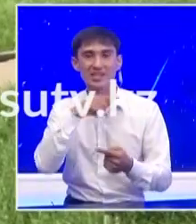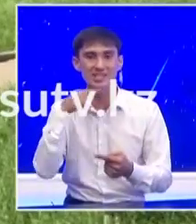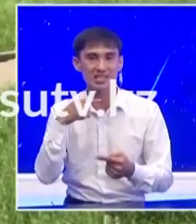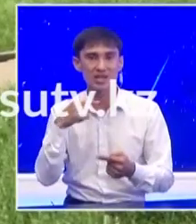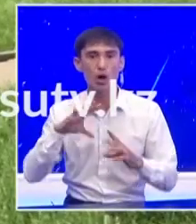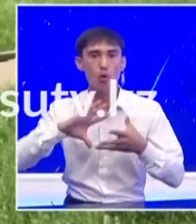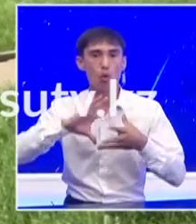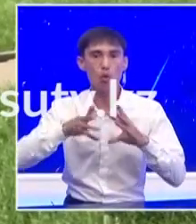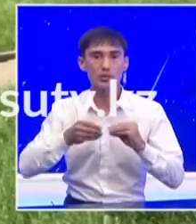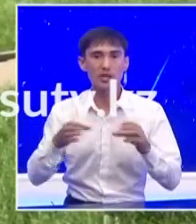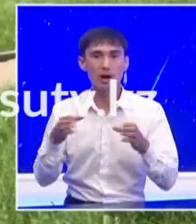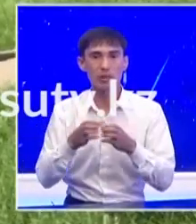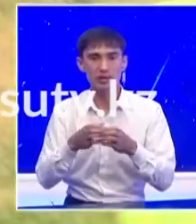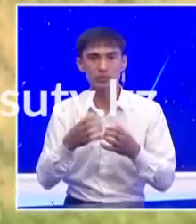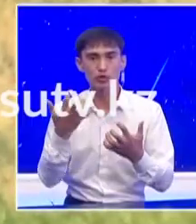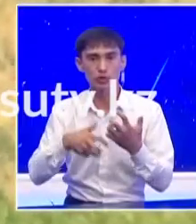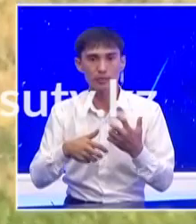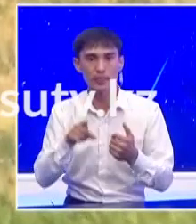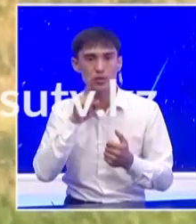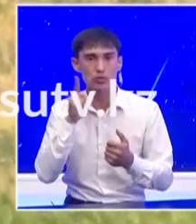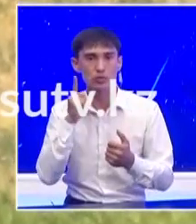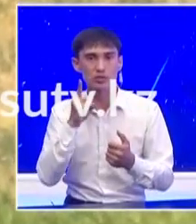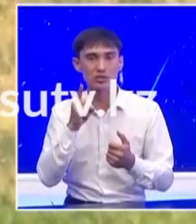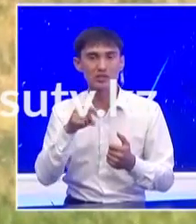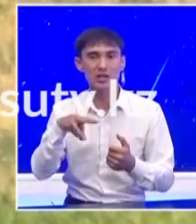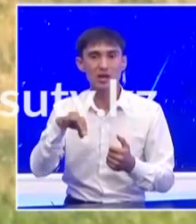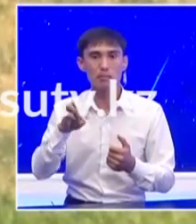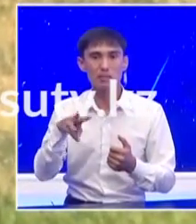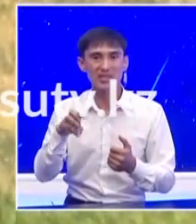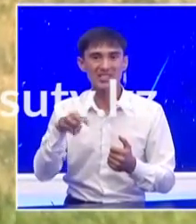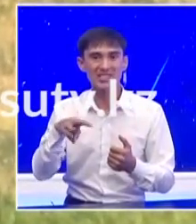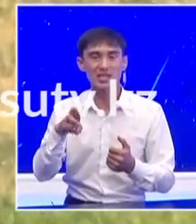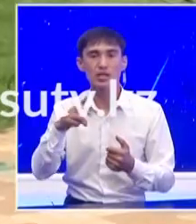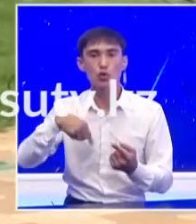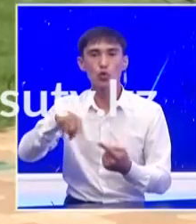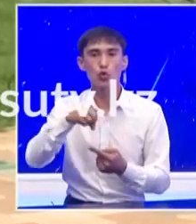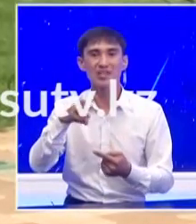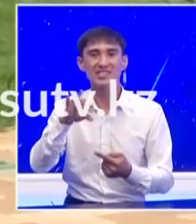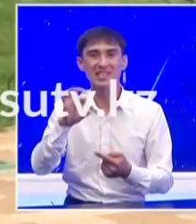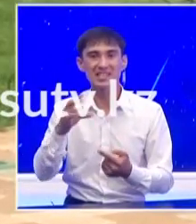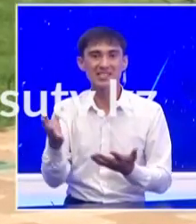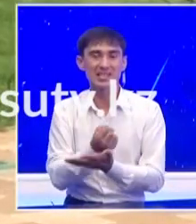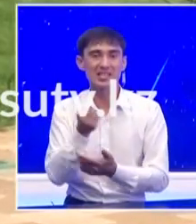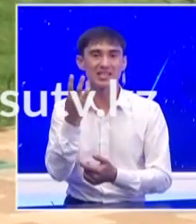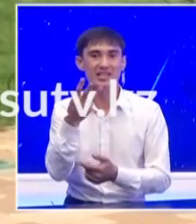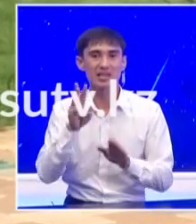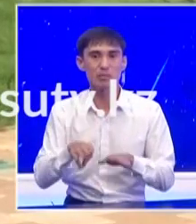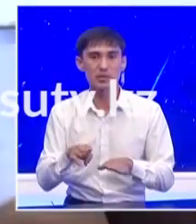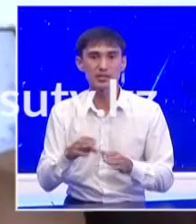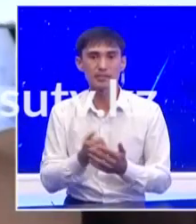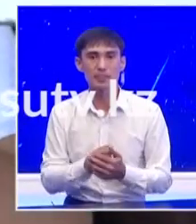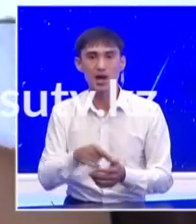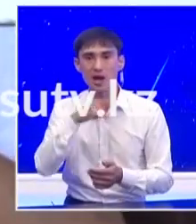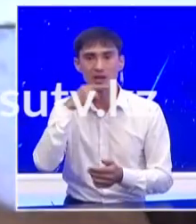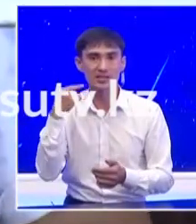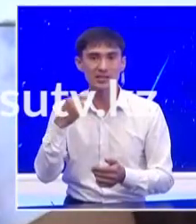в общекомандном зачете. Юноши в дисциплине «Трамп-микс» и «Круглый стенд» заняли 3-е место, уступив лидерство россиянам